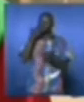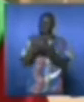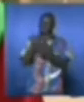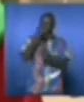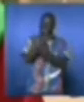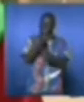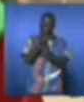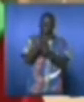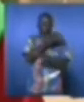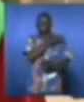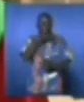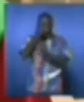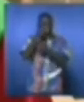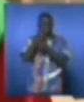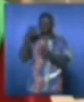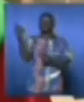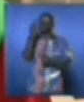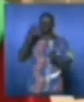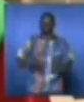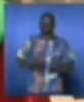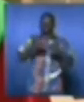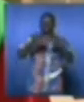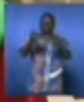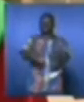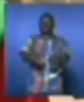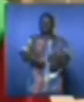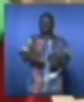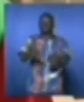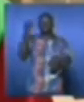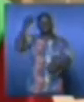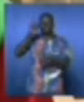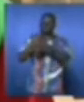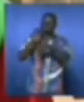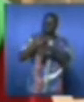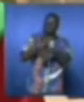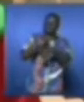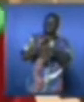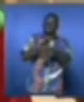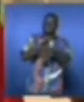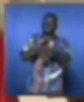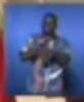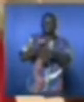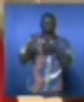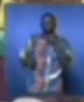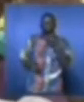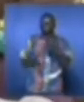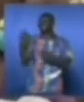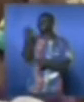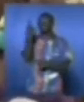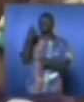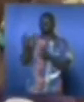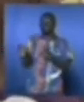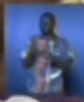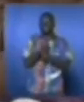de travailler toujours pour avancer. Il nous conseille en nous disant que seul le travail fait l'homme. J'avais